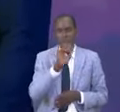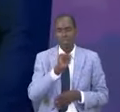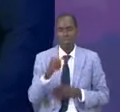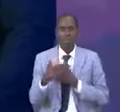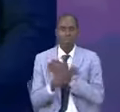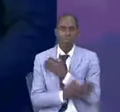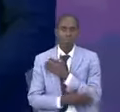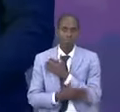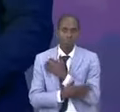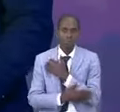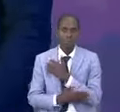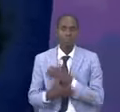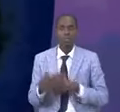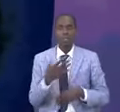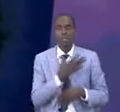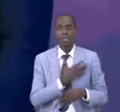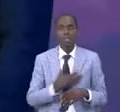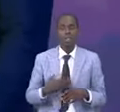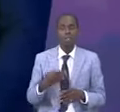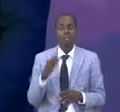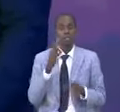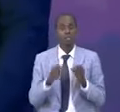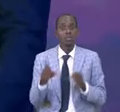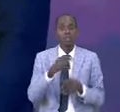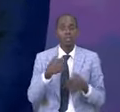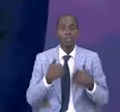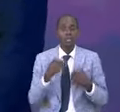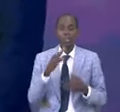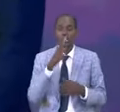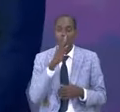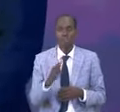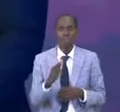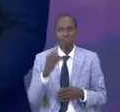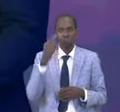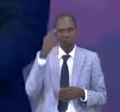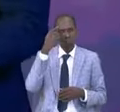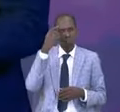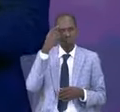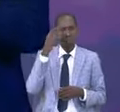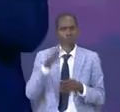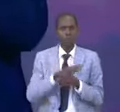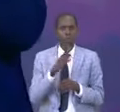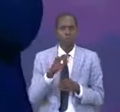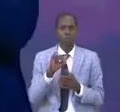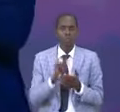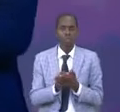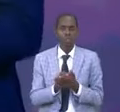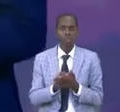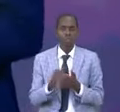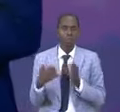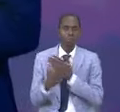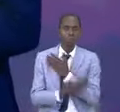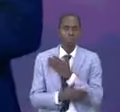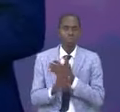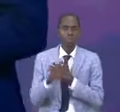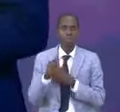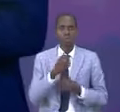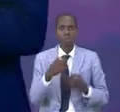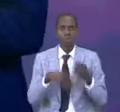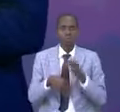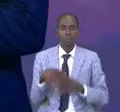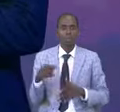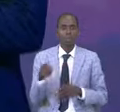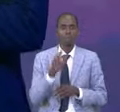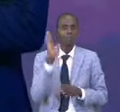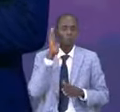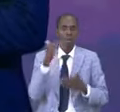si vous avez eu envie celle dont ils étaient sortis ils auraient le temps dit retourner mais maintenant